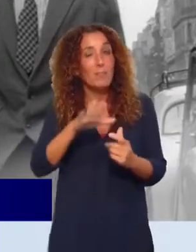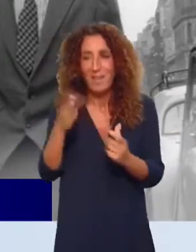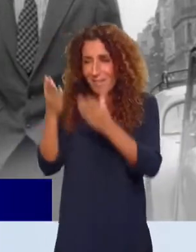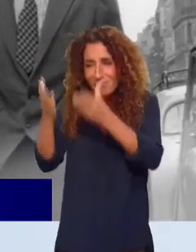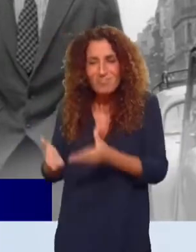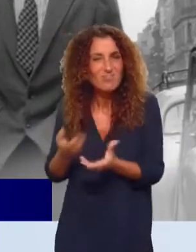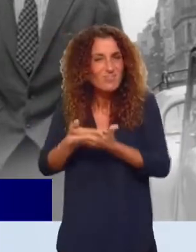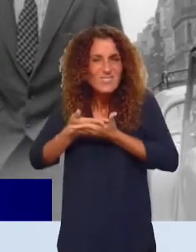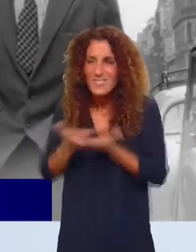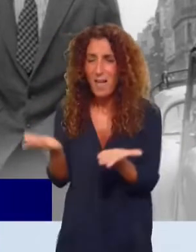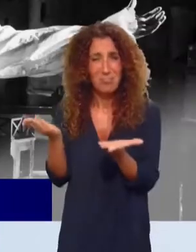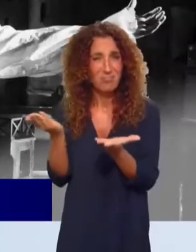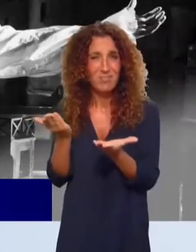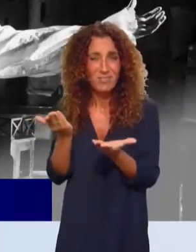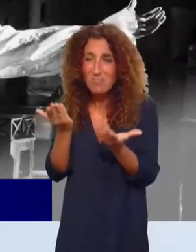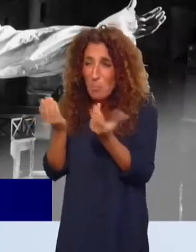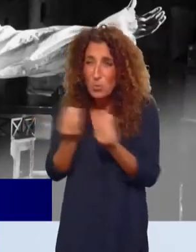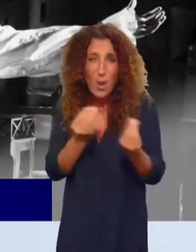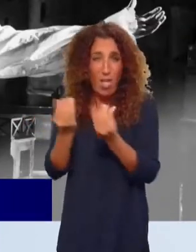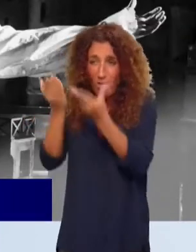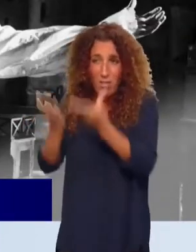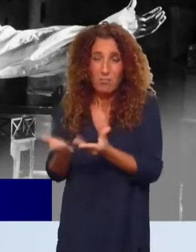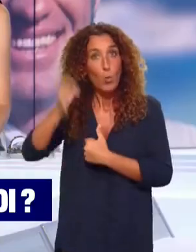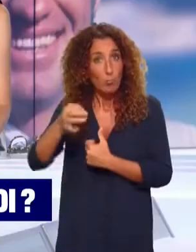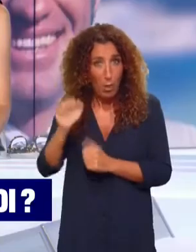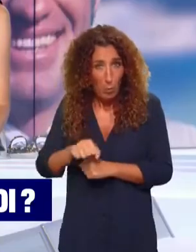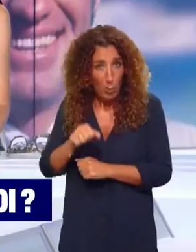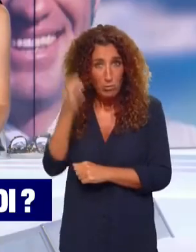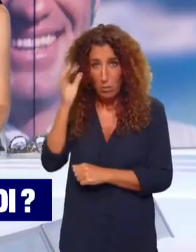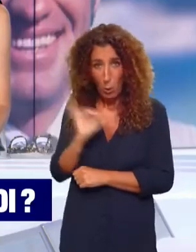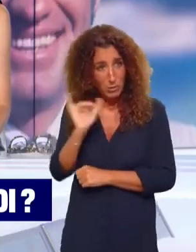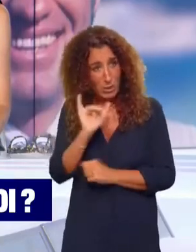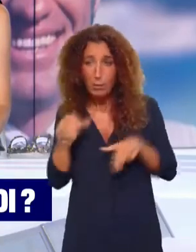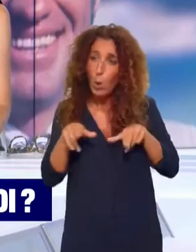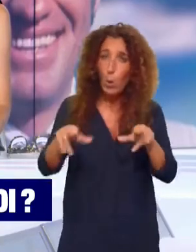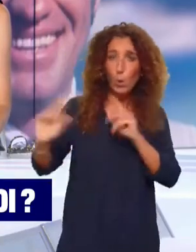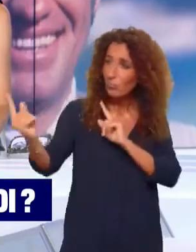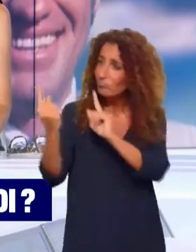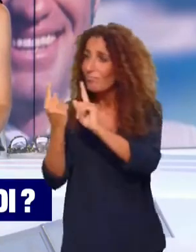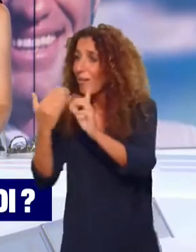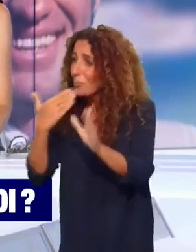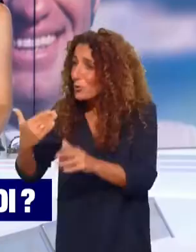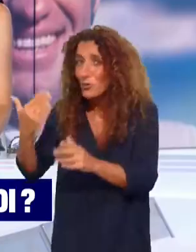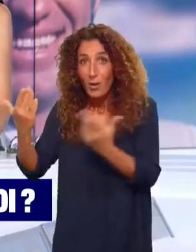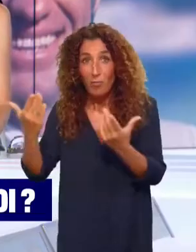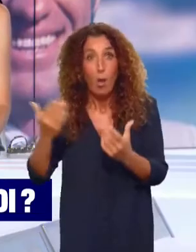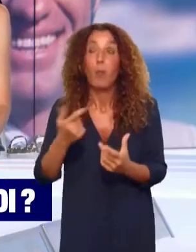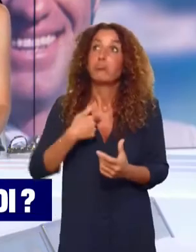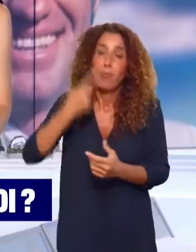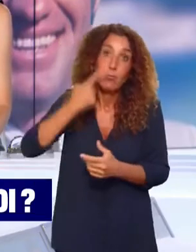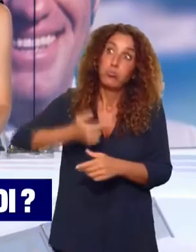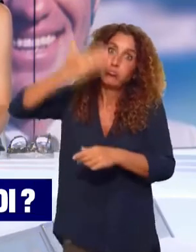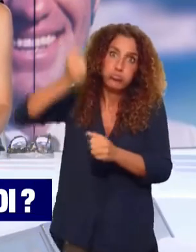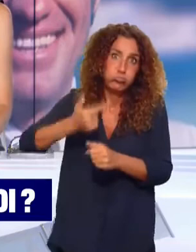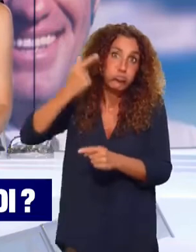c'est ce côté populaire. Il n'y a que Belmondo qui l'avait à ce point. Et à qui il répondait toujours gentiment. Moi, je l'ai vu faire 10 fois, ça. Hein. Alors